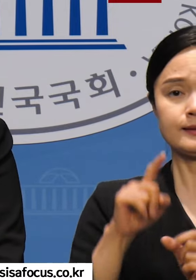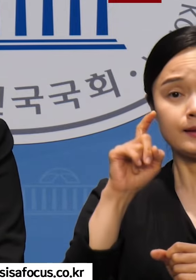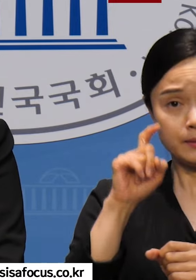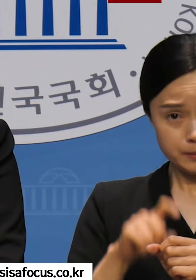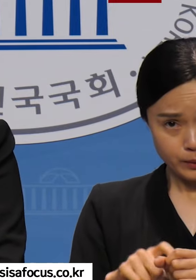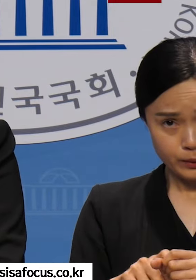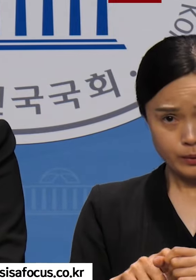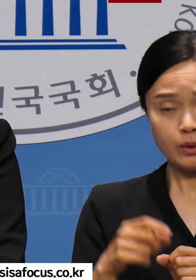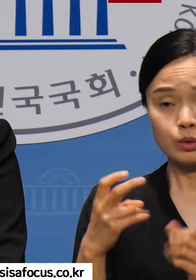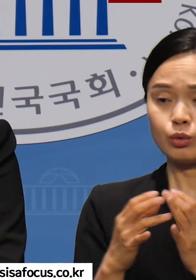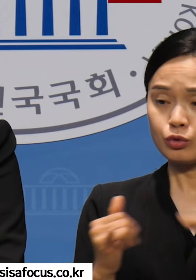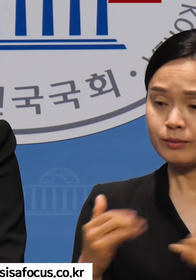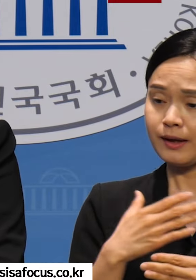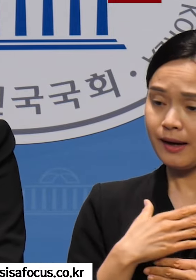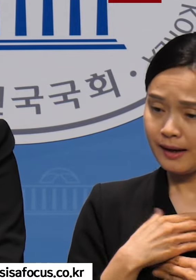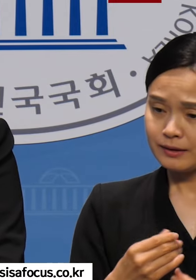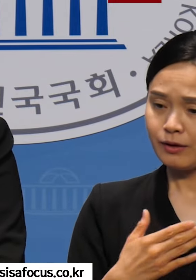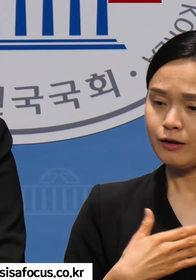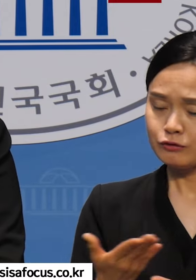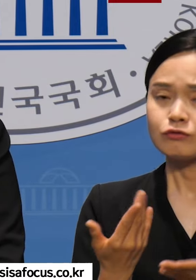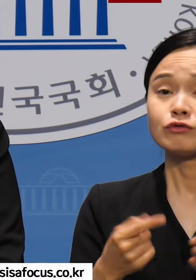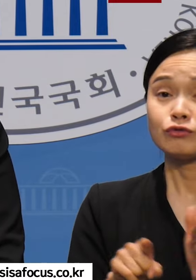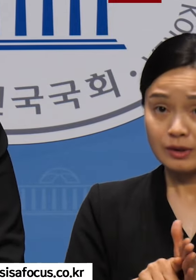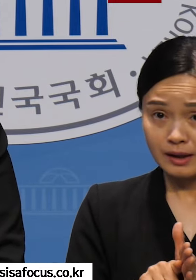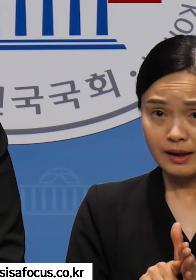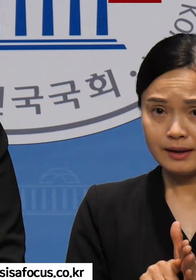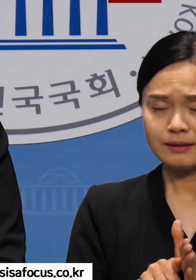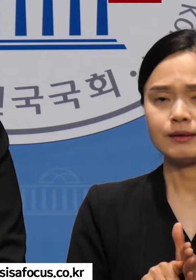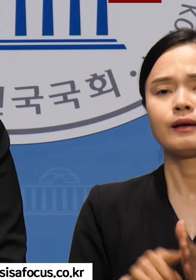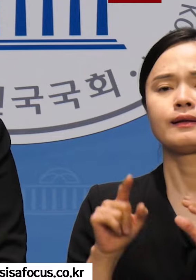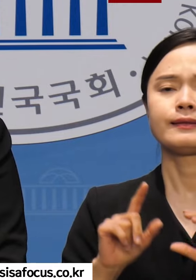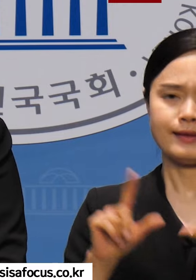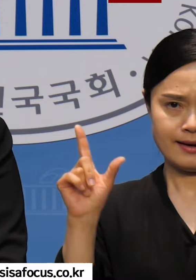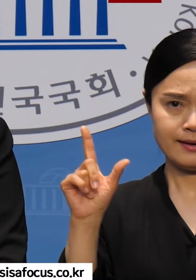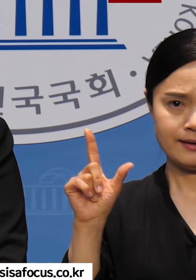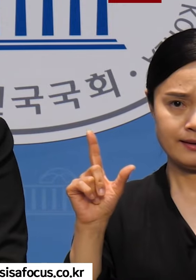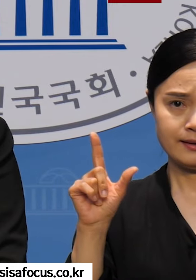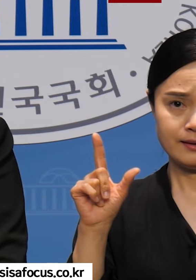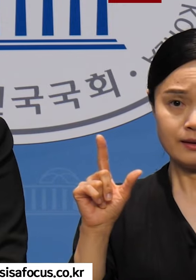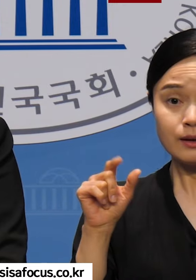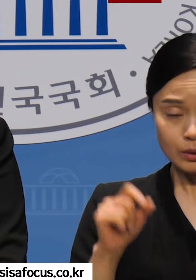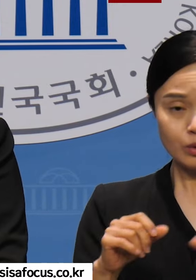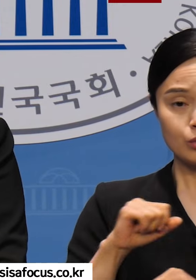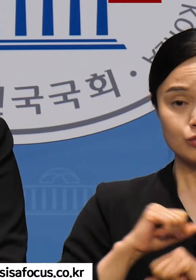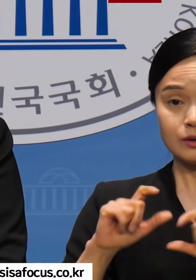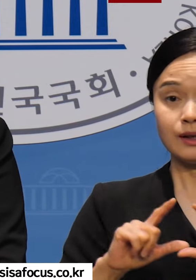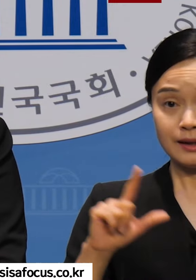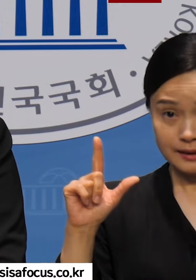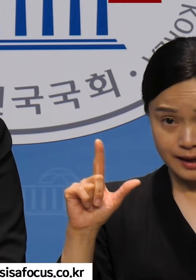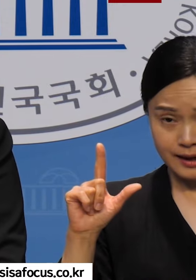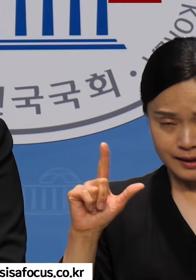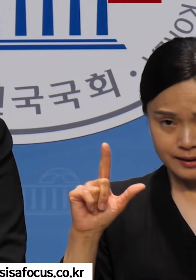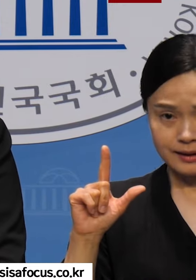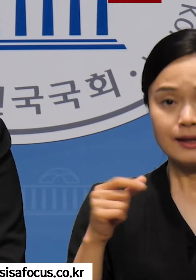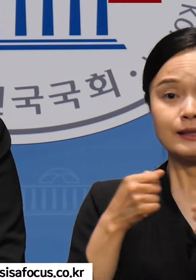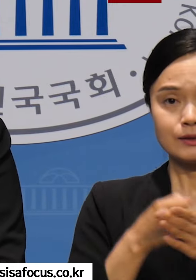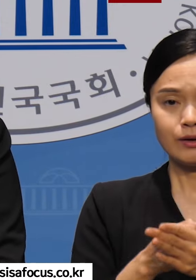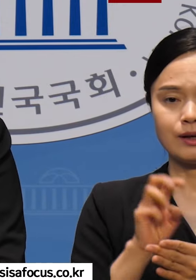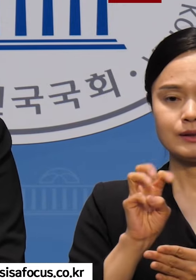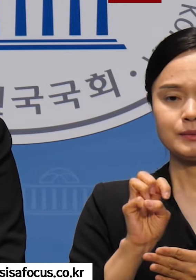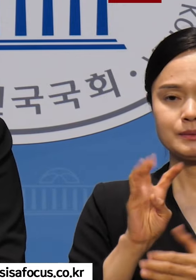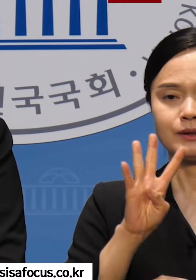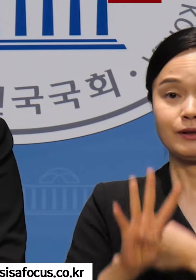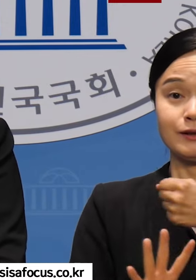날입니다. 특히 올해는 정부가 국군의 날을 34년 만에 임시 공휴일로 지정하고 다채로운